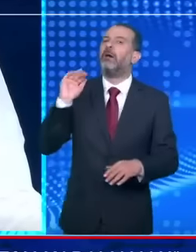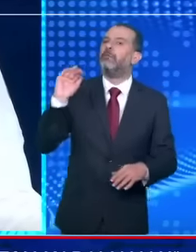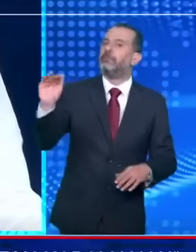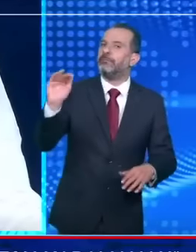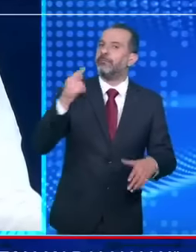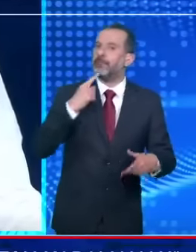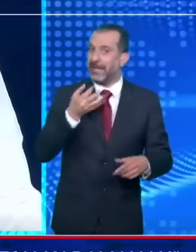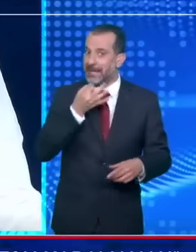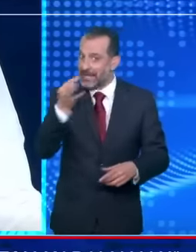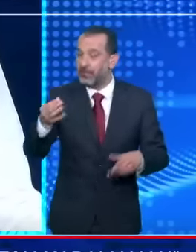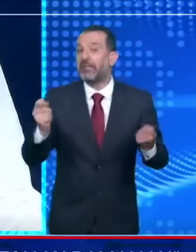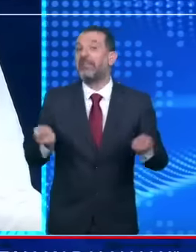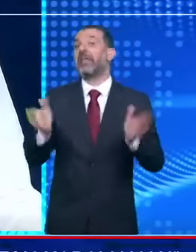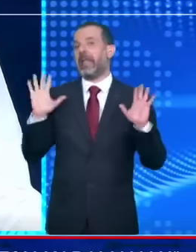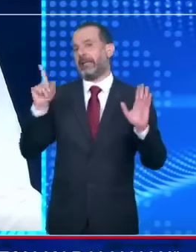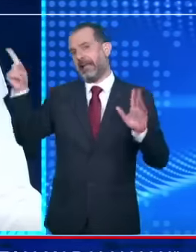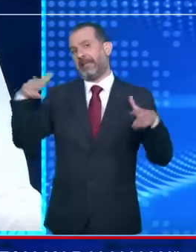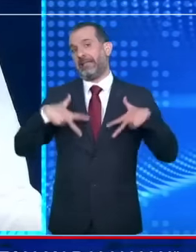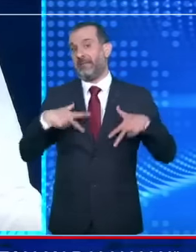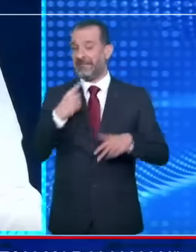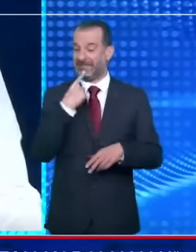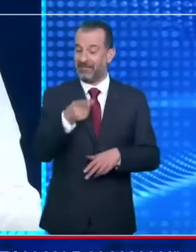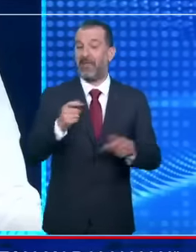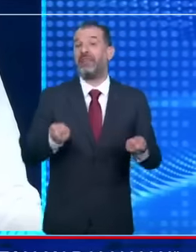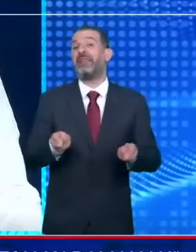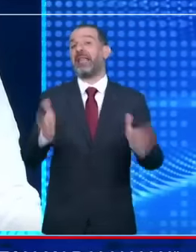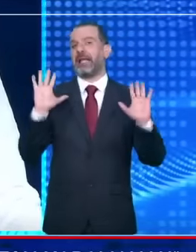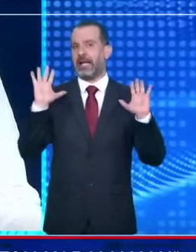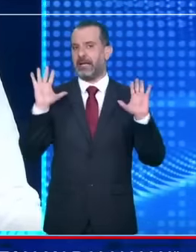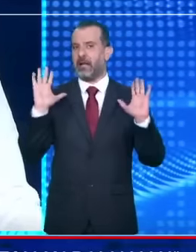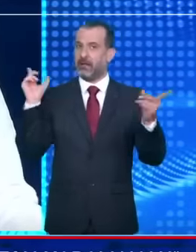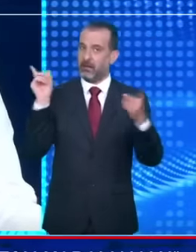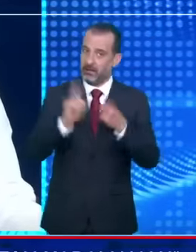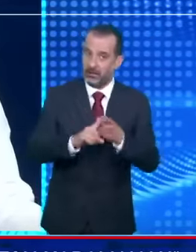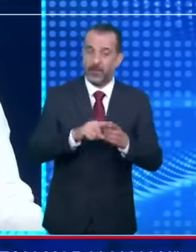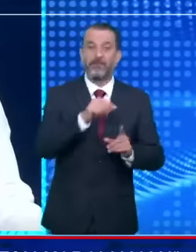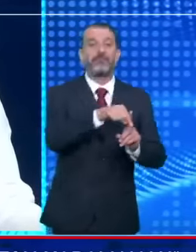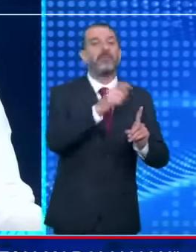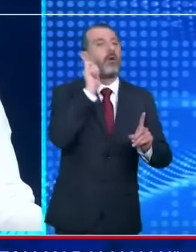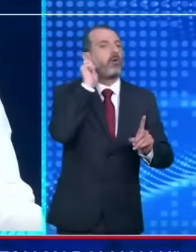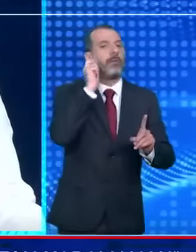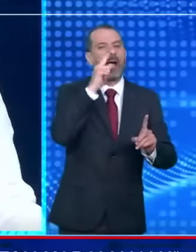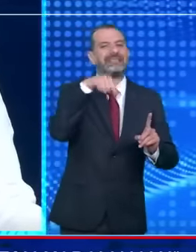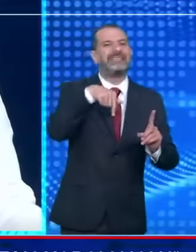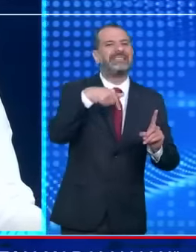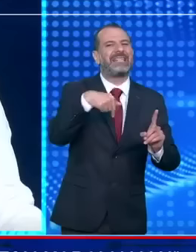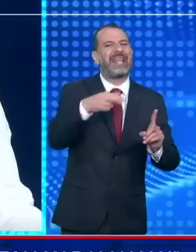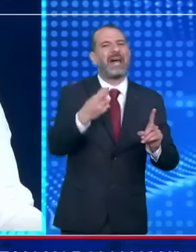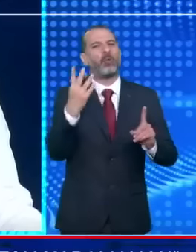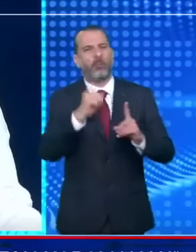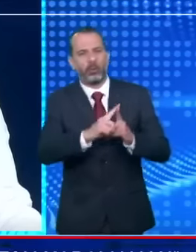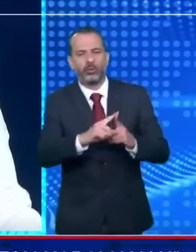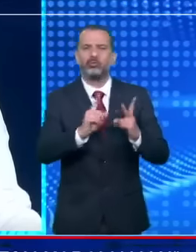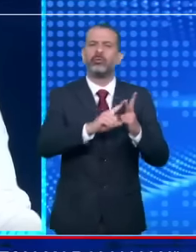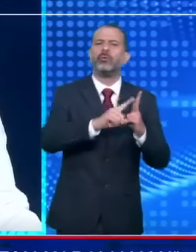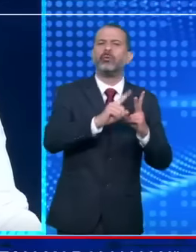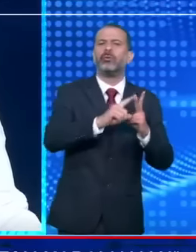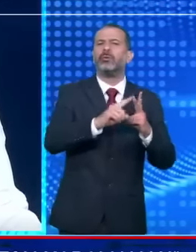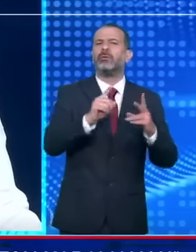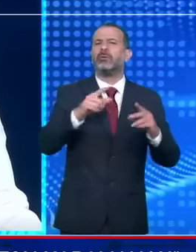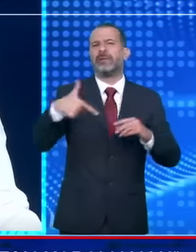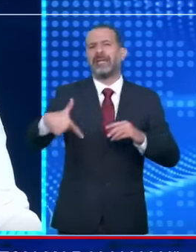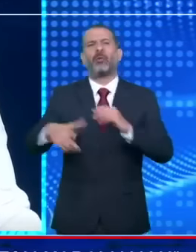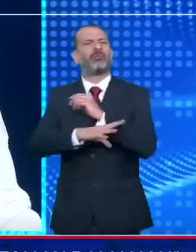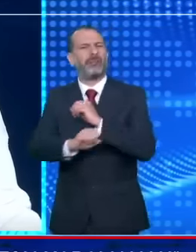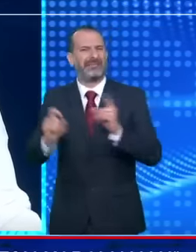ότι έγινε. Διαψεύδεται από την κυβέρνηση ότι και μάλιστα βγήκε σύσκεψη του κυρίου Τριαντόπουλου και του κυρίου του Γενικού ότι Γραμματέα. Ότι γινόντουσαν αλλεπάλληλες συσκέψεις